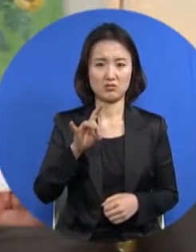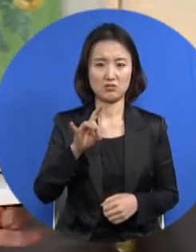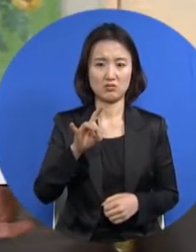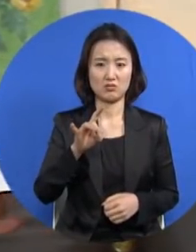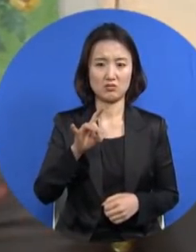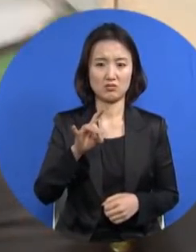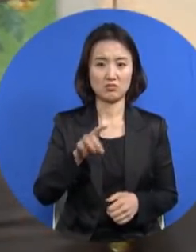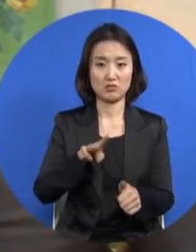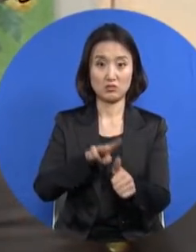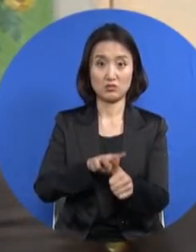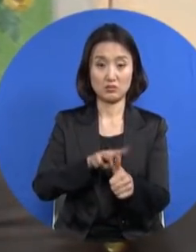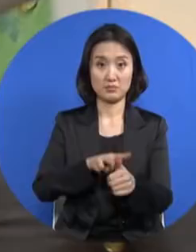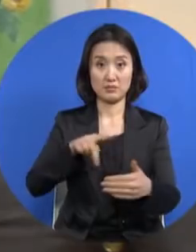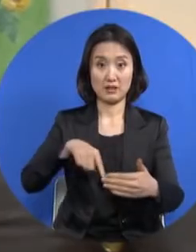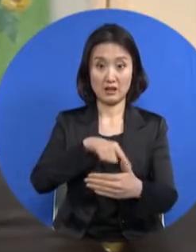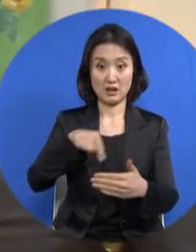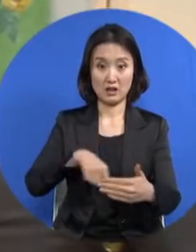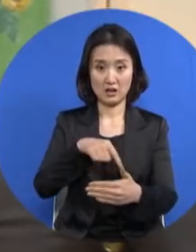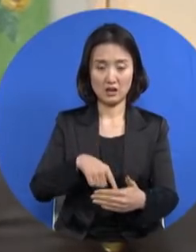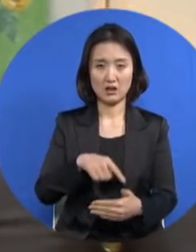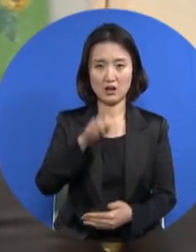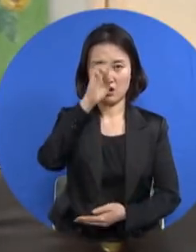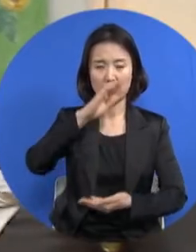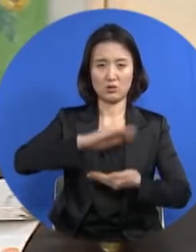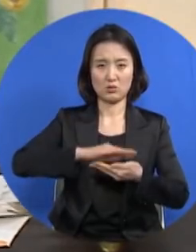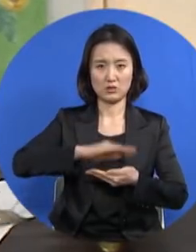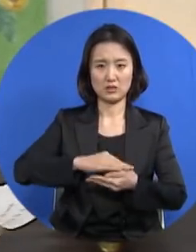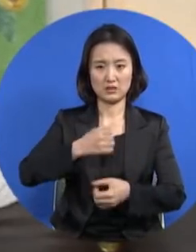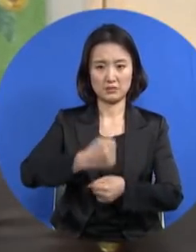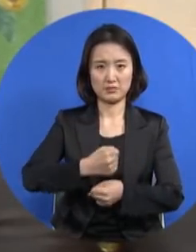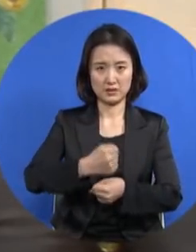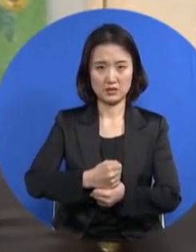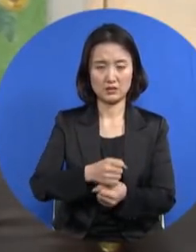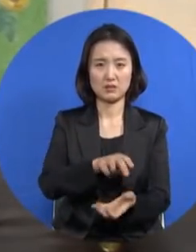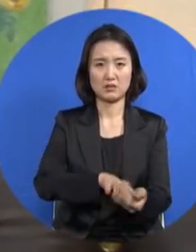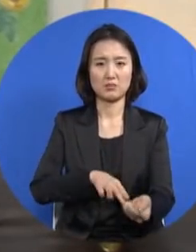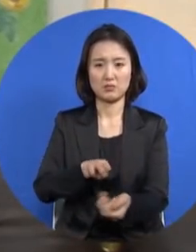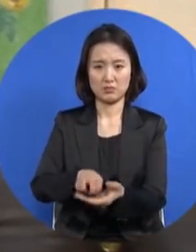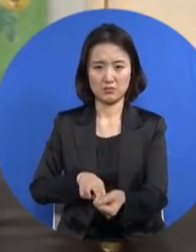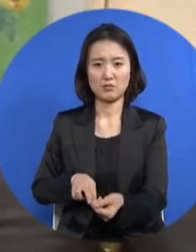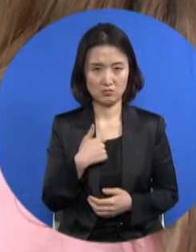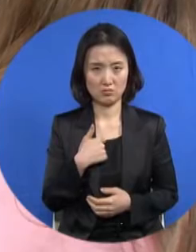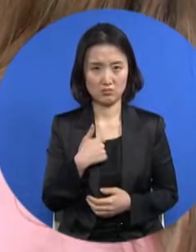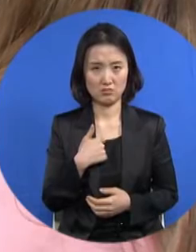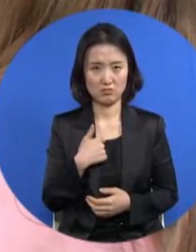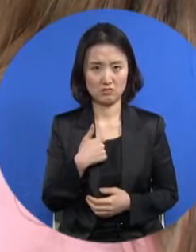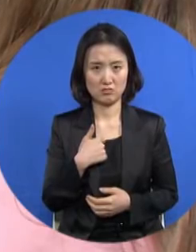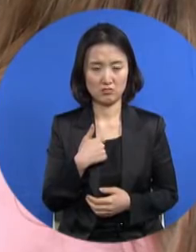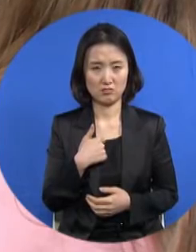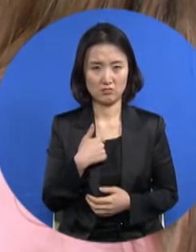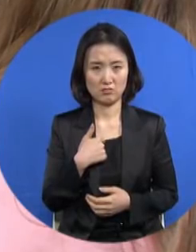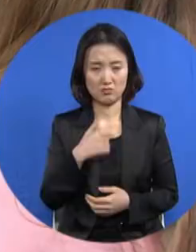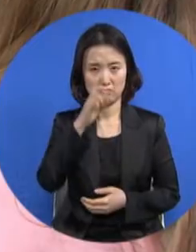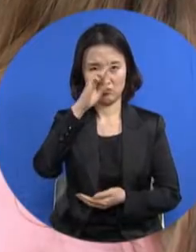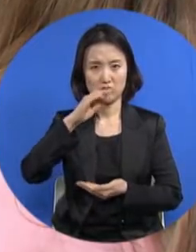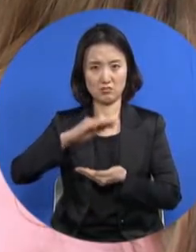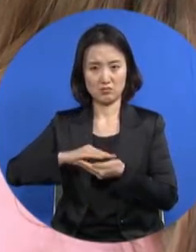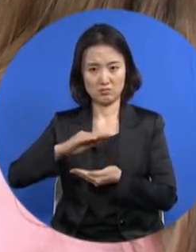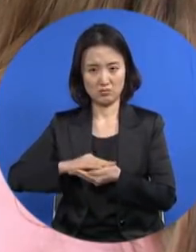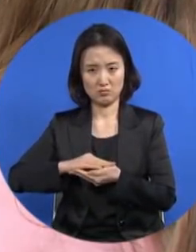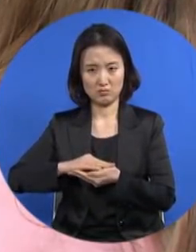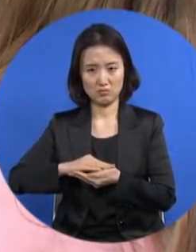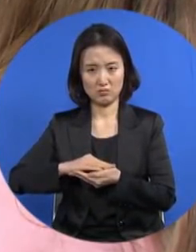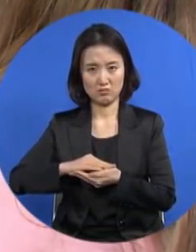슈퍼 안에서 도시락을 만들어서 보는 앞에서 파는 건데요. 그 도시락을